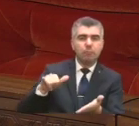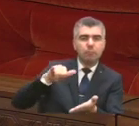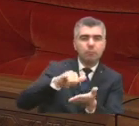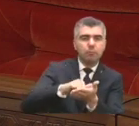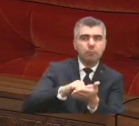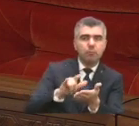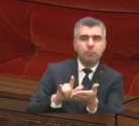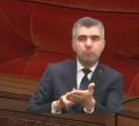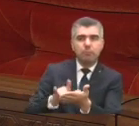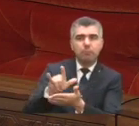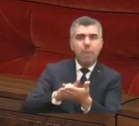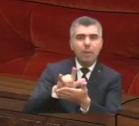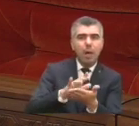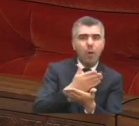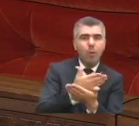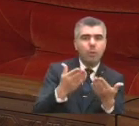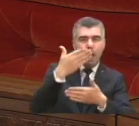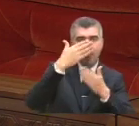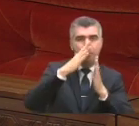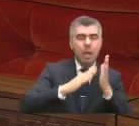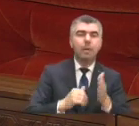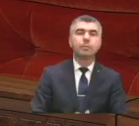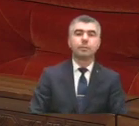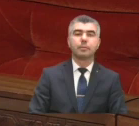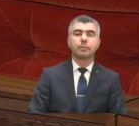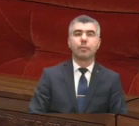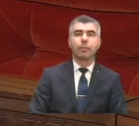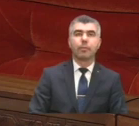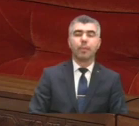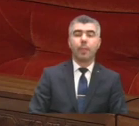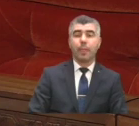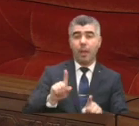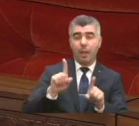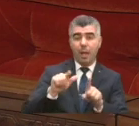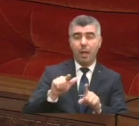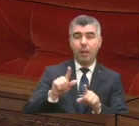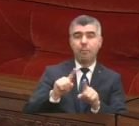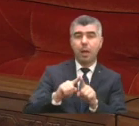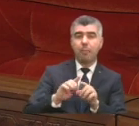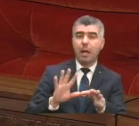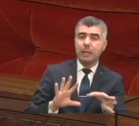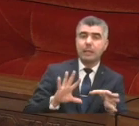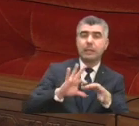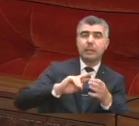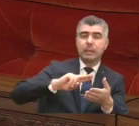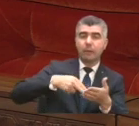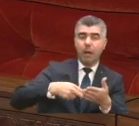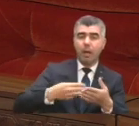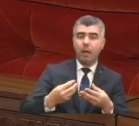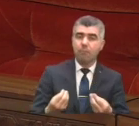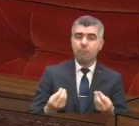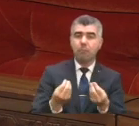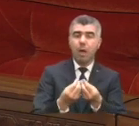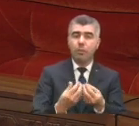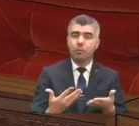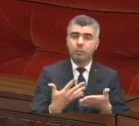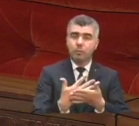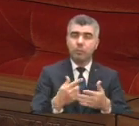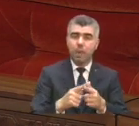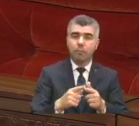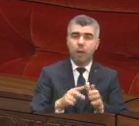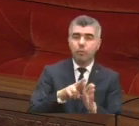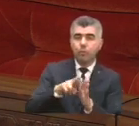مختلف مطارات المملكة. تجدر الإشارة إلى أن اتفاقية الشراكة الموجودة اليوم مع جهة درعا